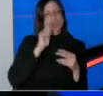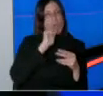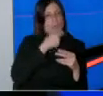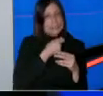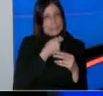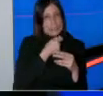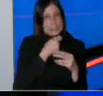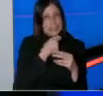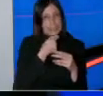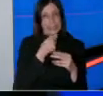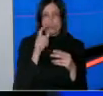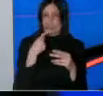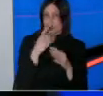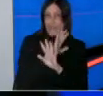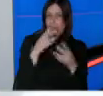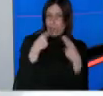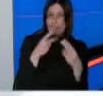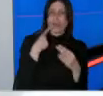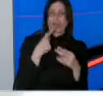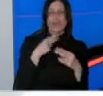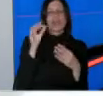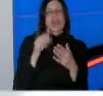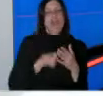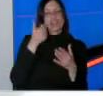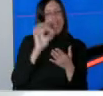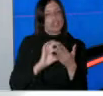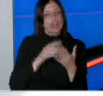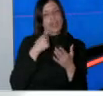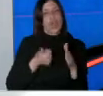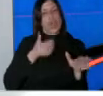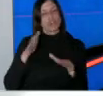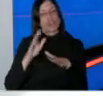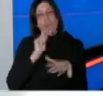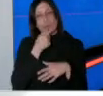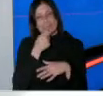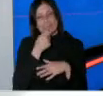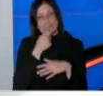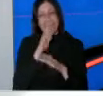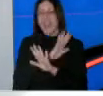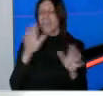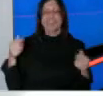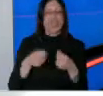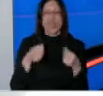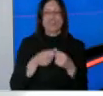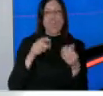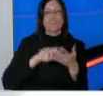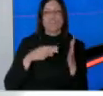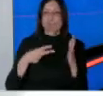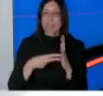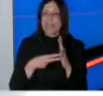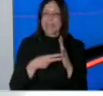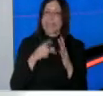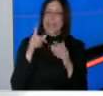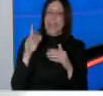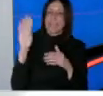שעונה... להדם. לא, שעונה ראשת לשכתו בשמו ואומרת, לראש המוסד יוסי כהן אין שום קשר פוליטי... להדם.